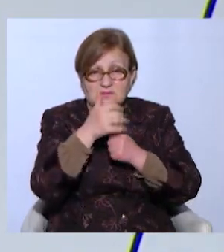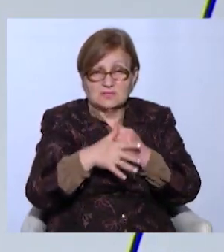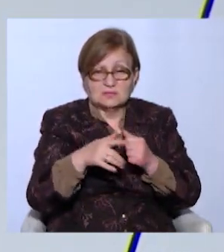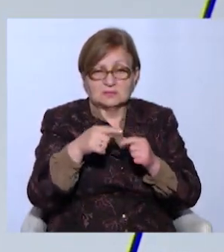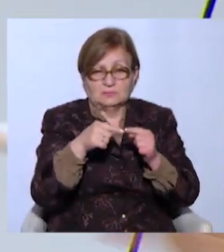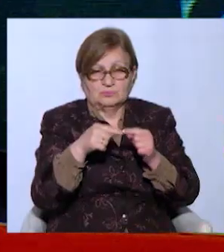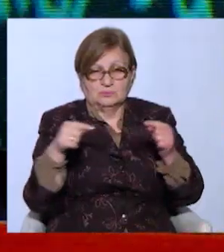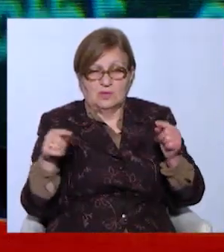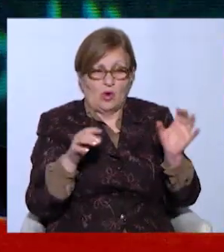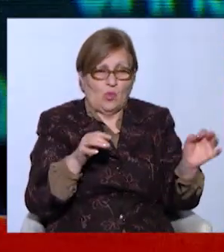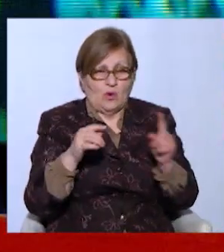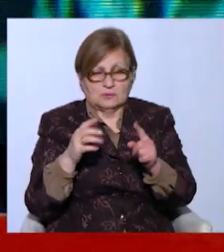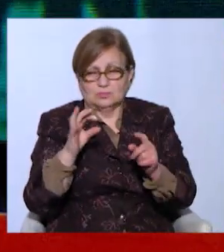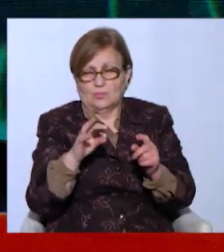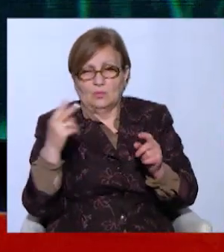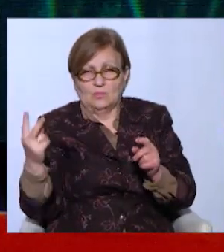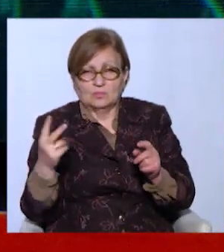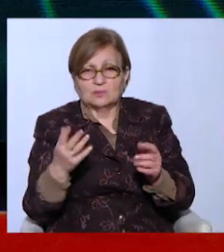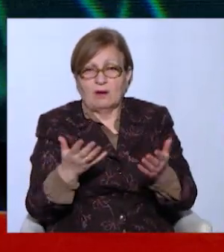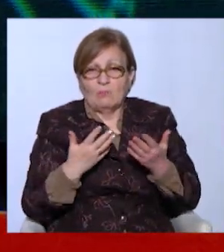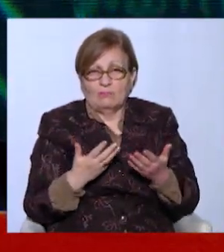მანძილი O1-O2 გამოგვივიდა